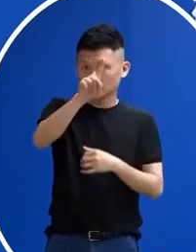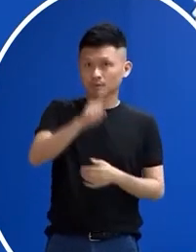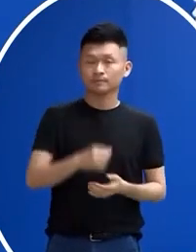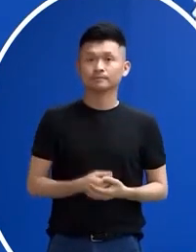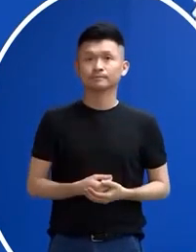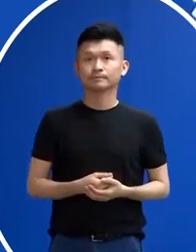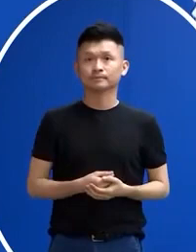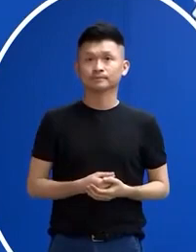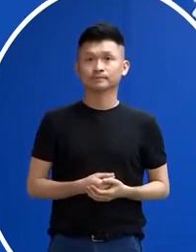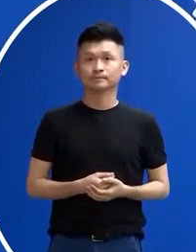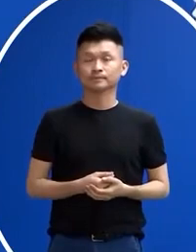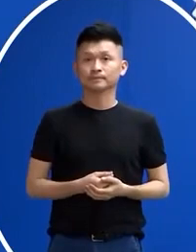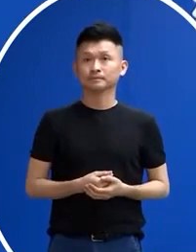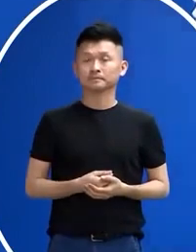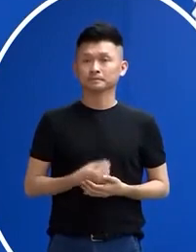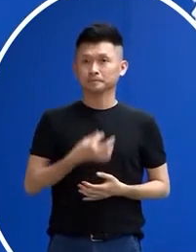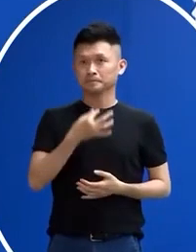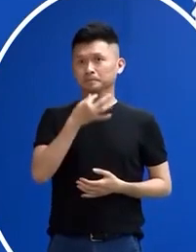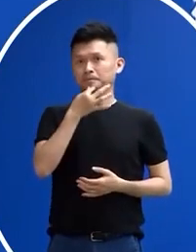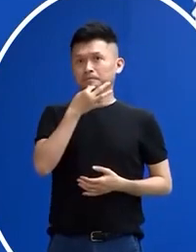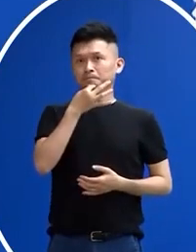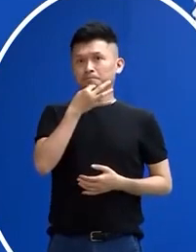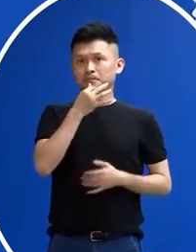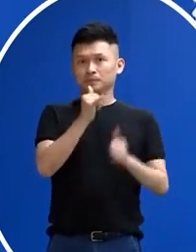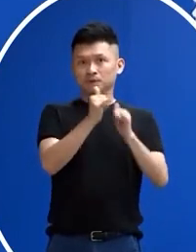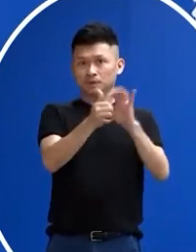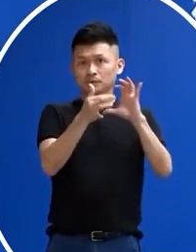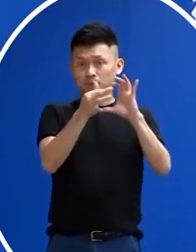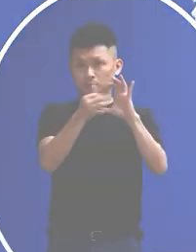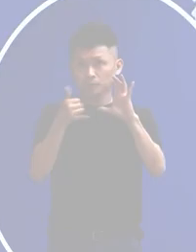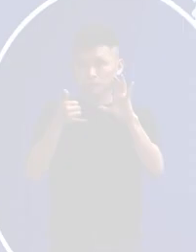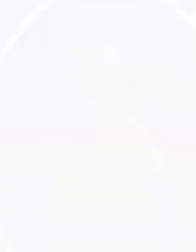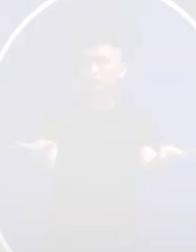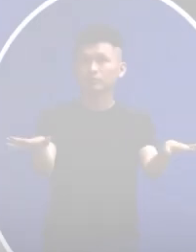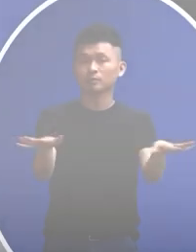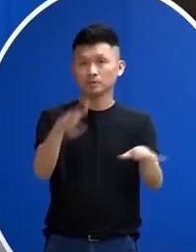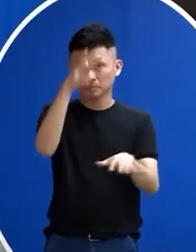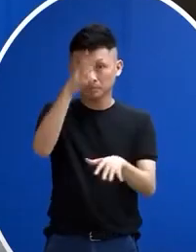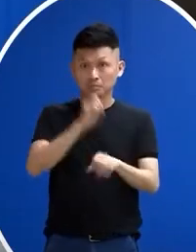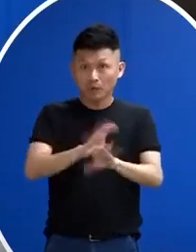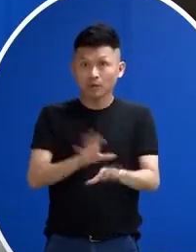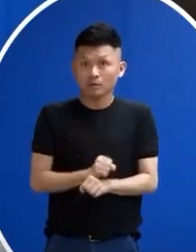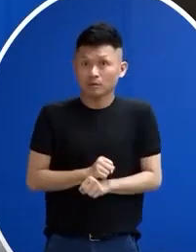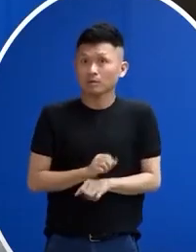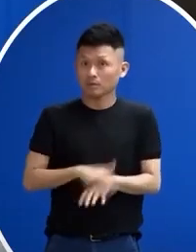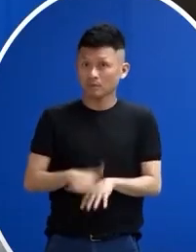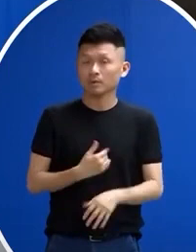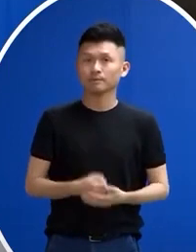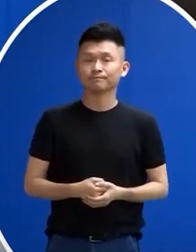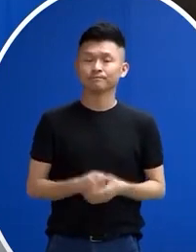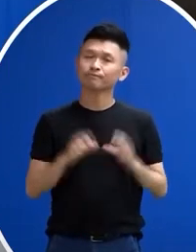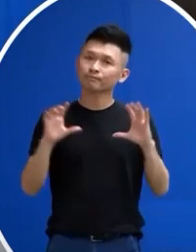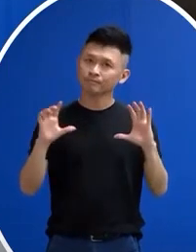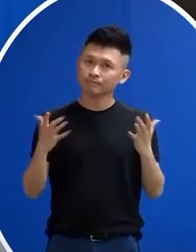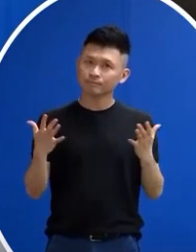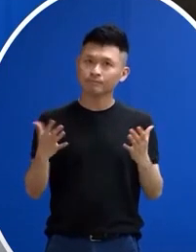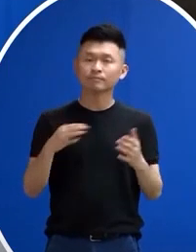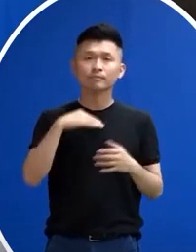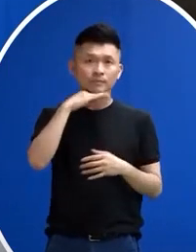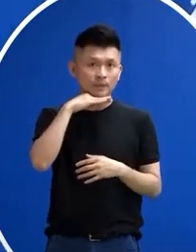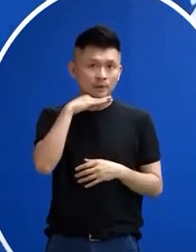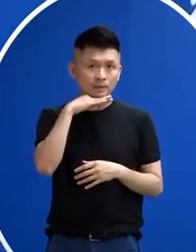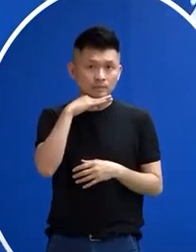免进入到有可能到社区里面进一步的感染。大概在区域里面我们等